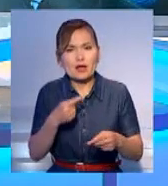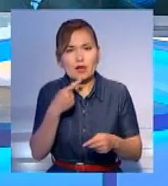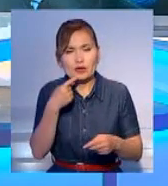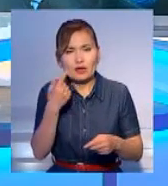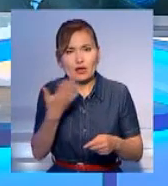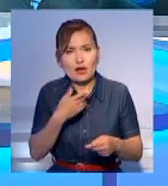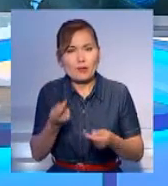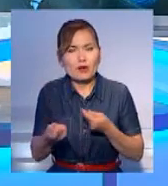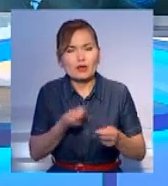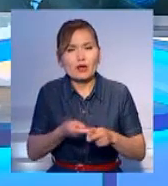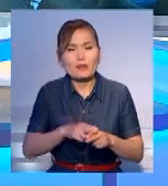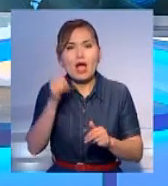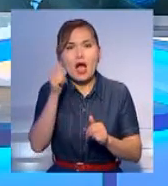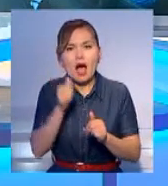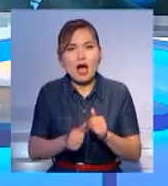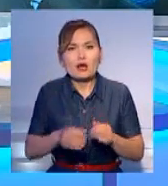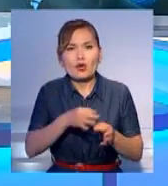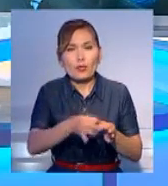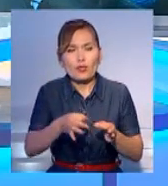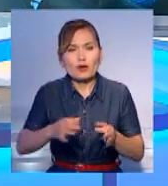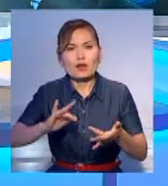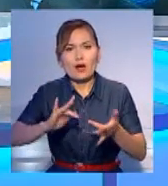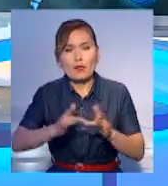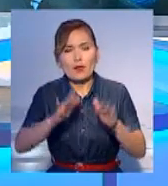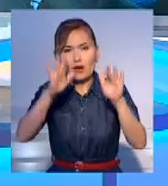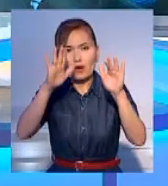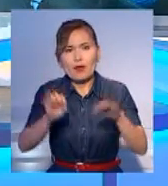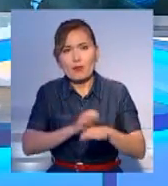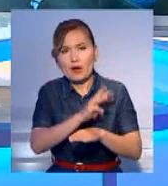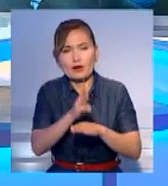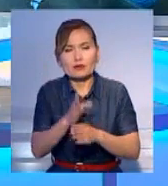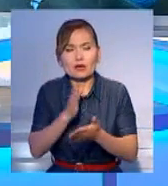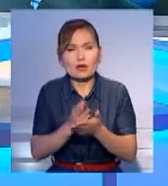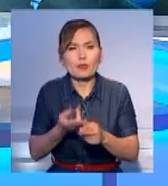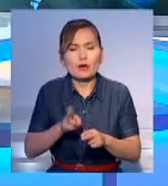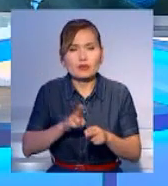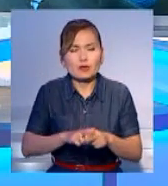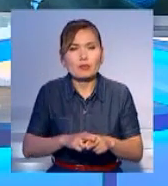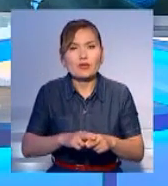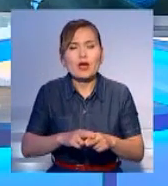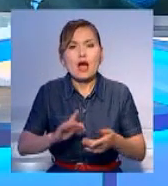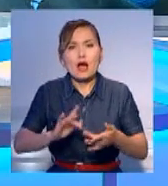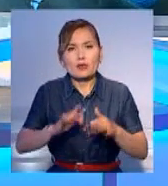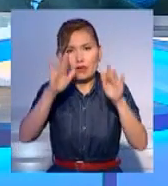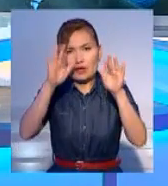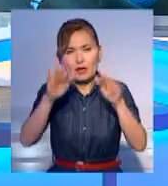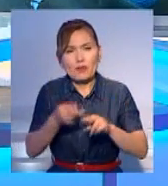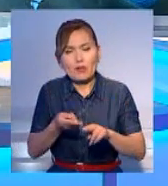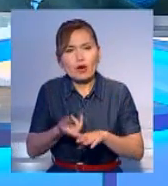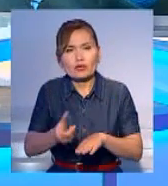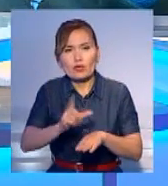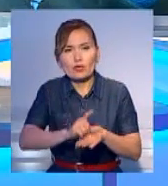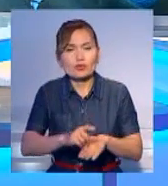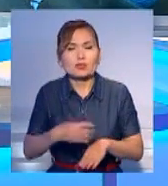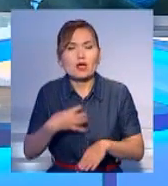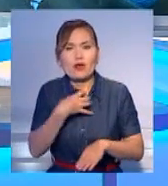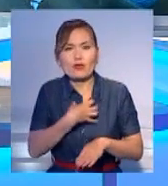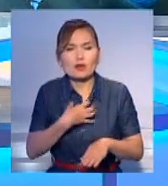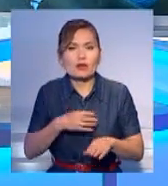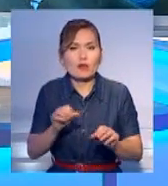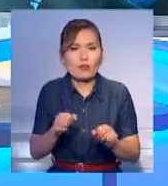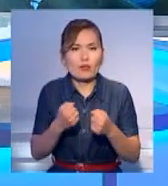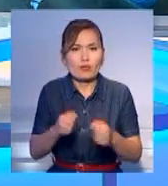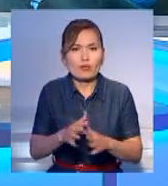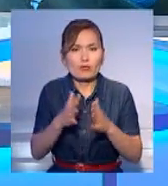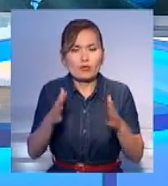Оның айтуынша, әр облыста цифрландыру кеңселері құрылды. Қазіргі таңда цифрландыру үдерісі бүкіл қоғамға әсер етіп, ел дамуына сүбелі